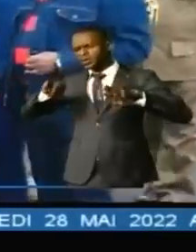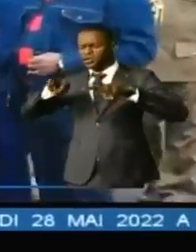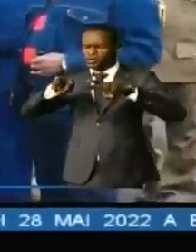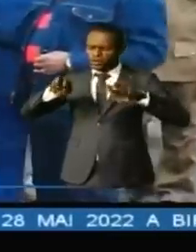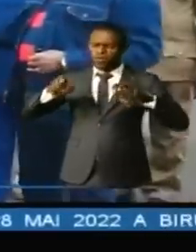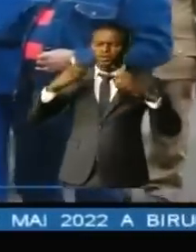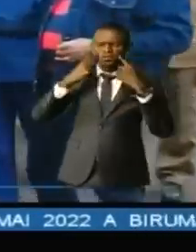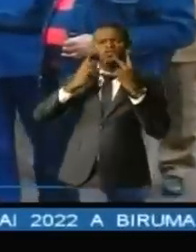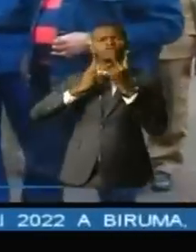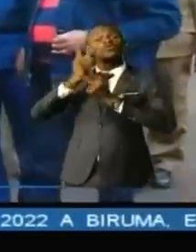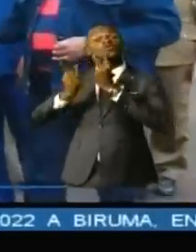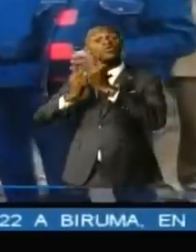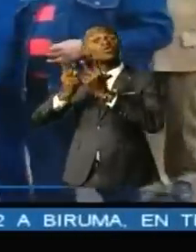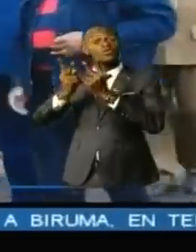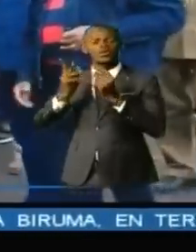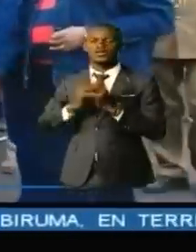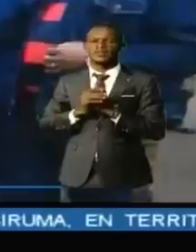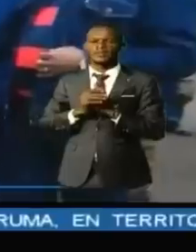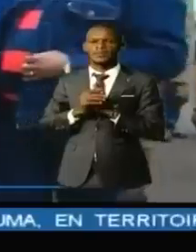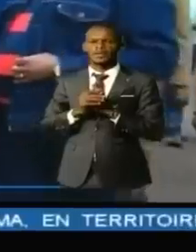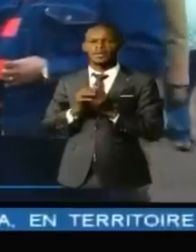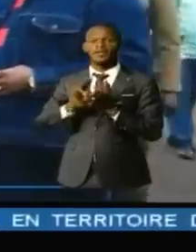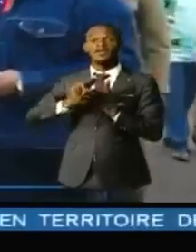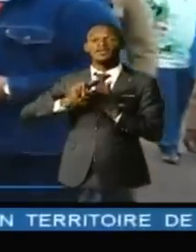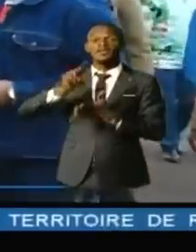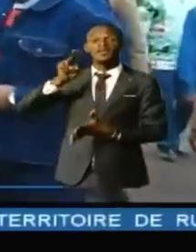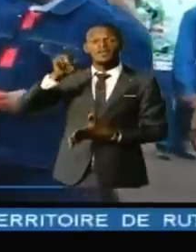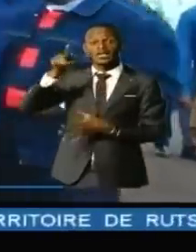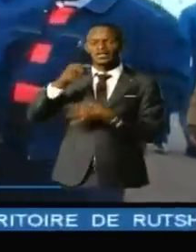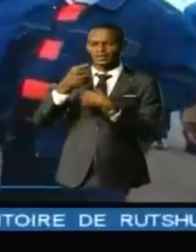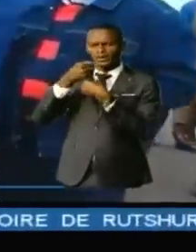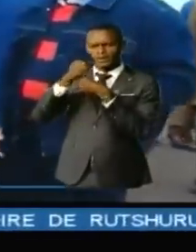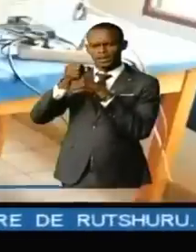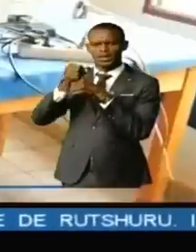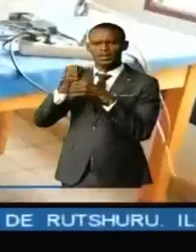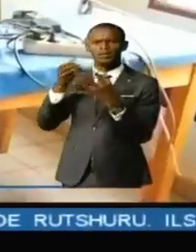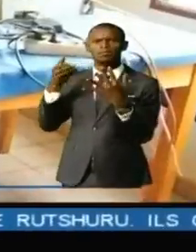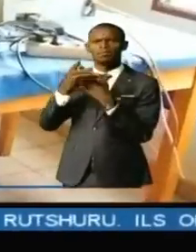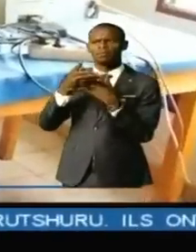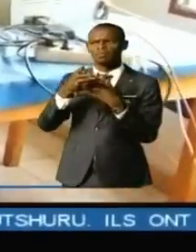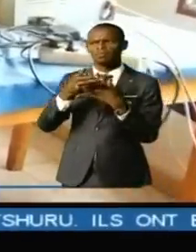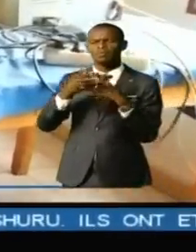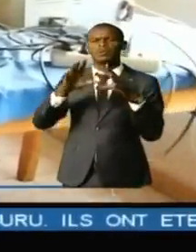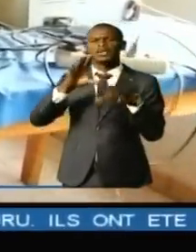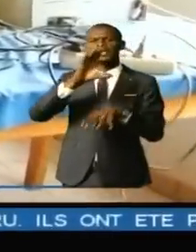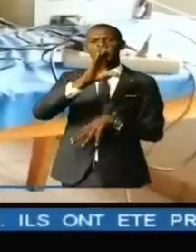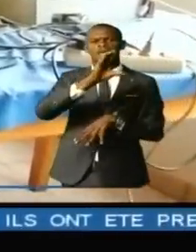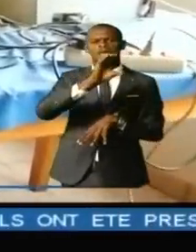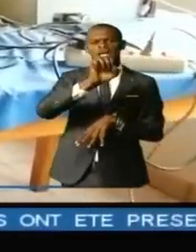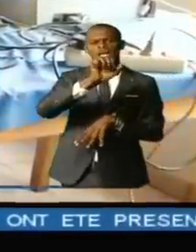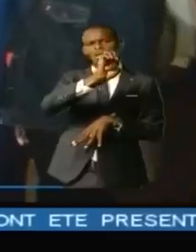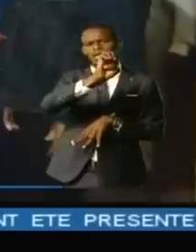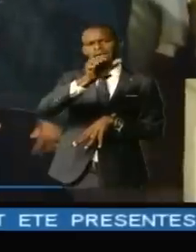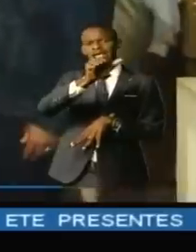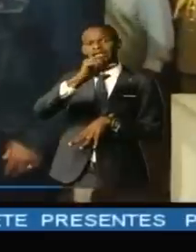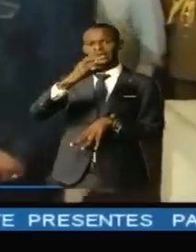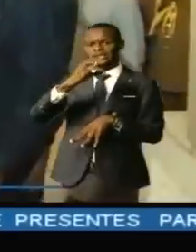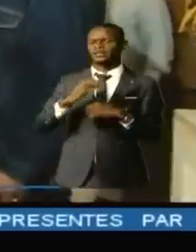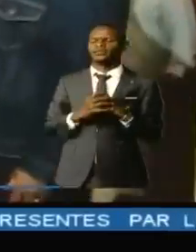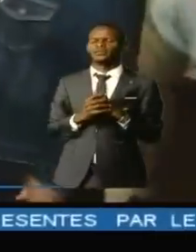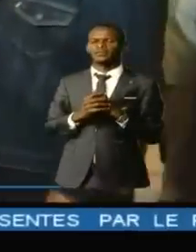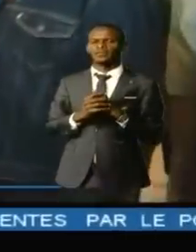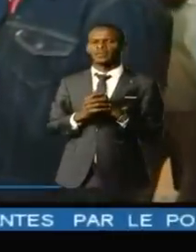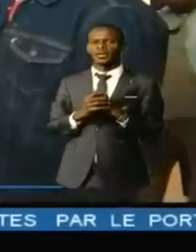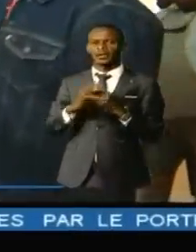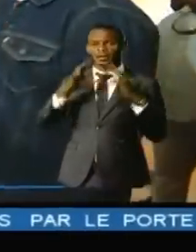et zootechnique créée par les membres de la communauté économique des pays des Grands Lacs, la CEPGL. Le couple présidentiel a clôturé